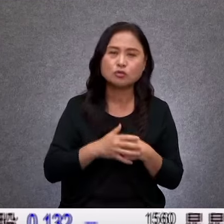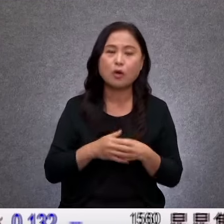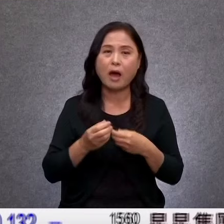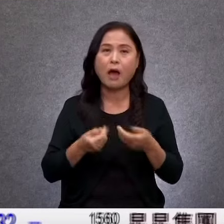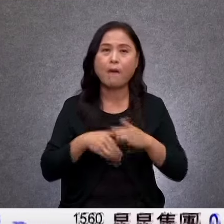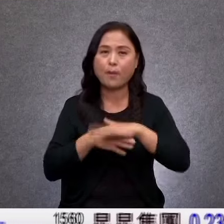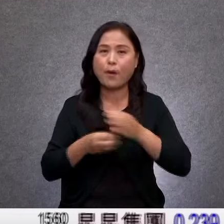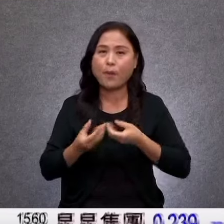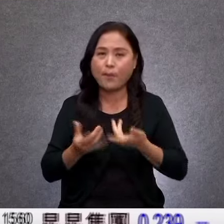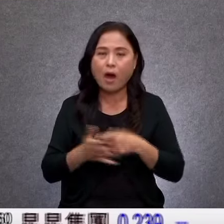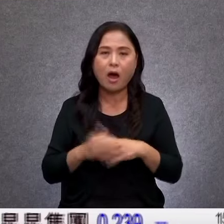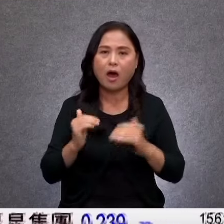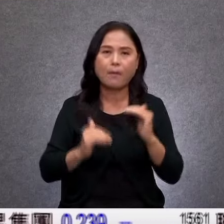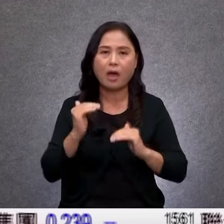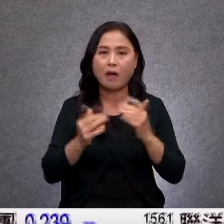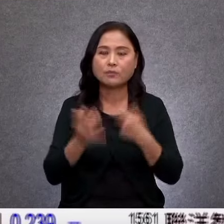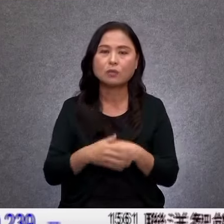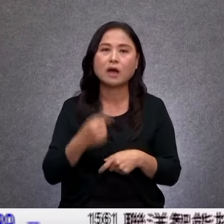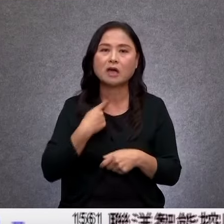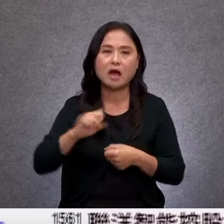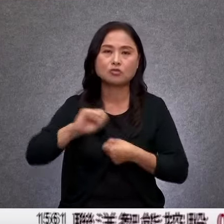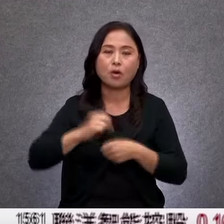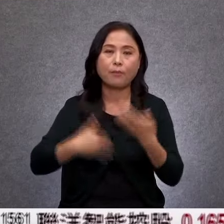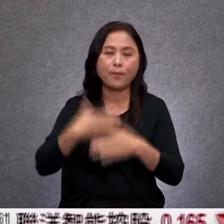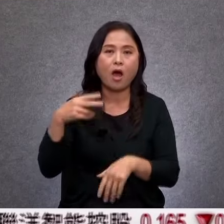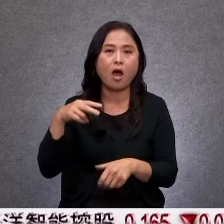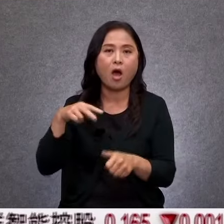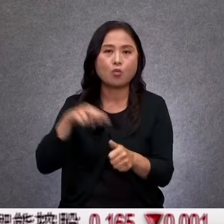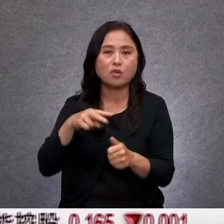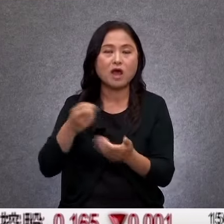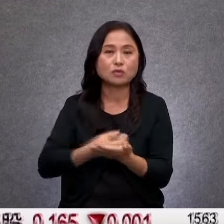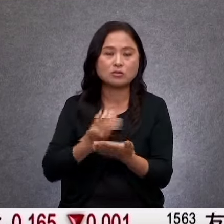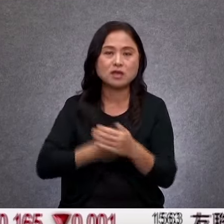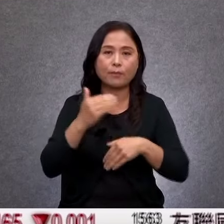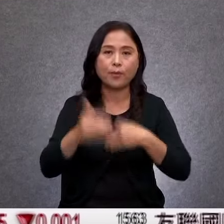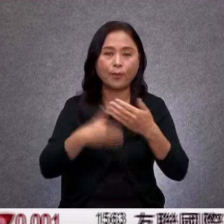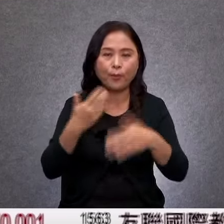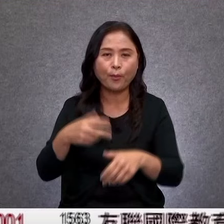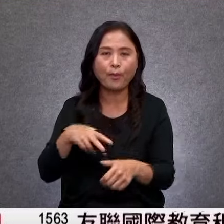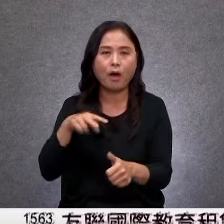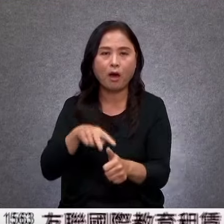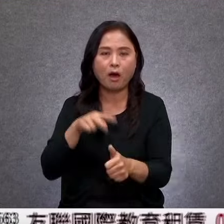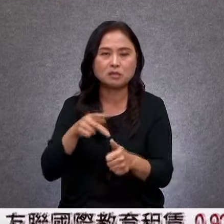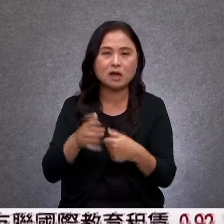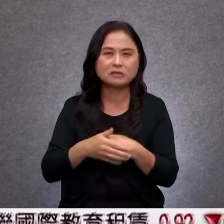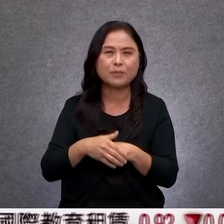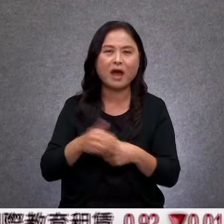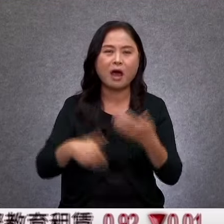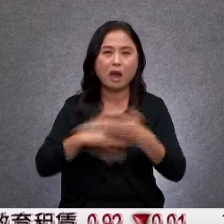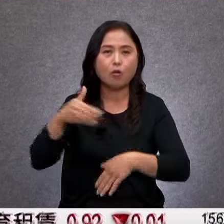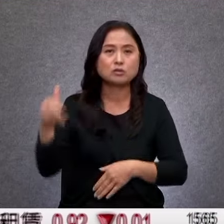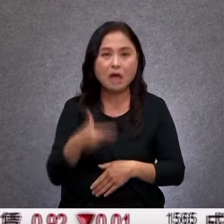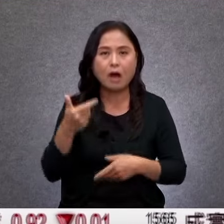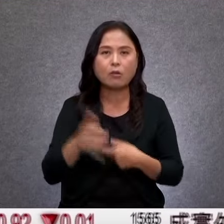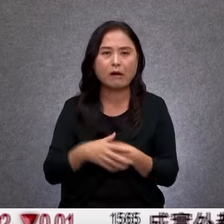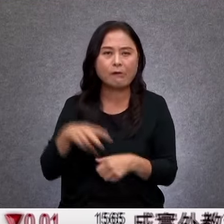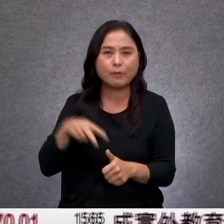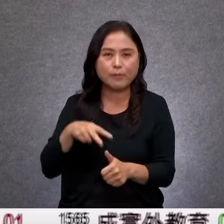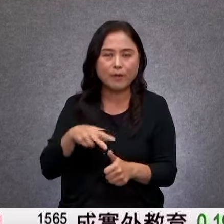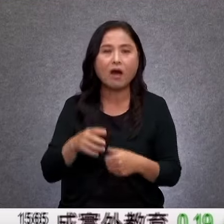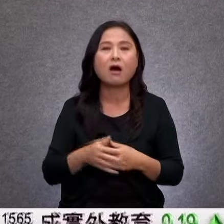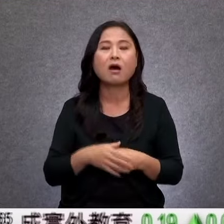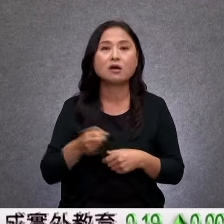呢，供求不平衡，所以就引入需求管理措施，一步一步呢去到打壓當